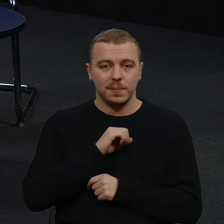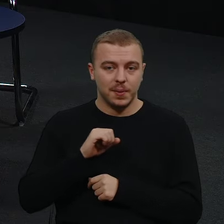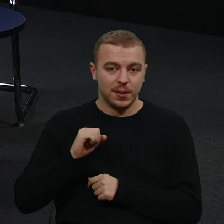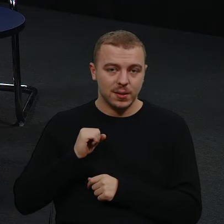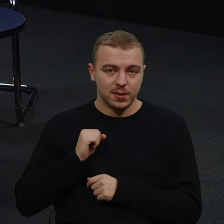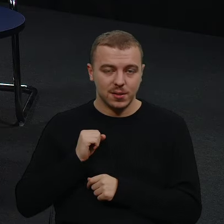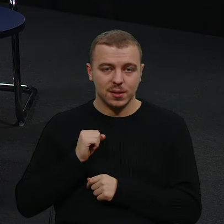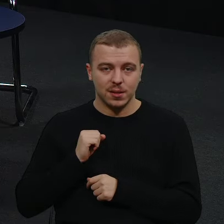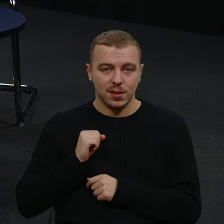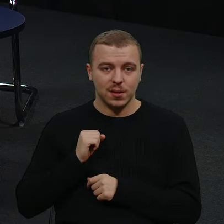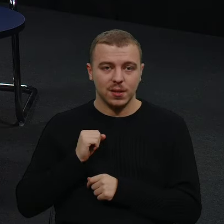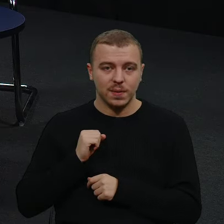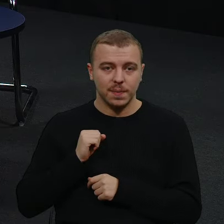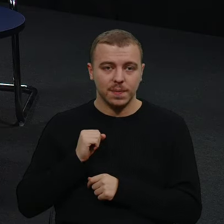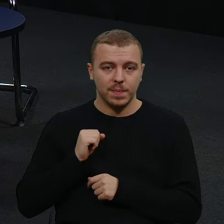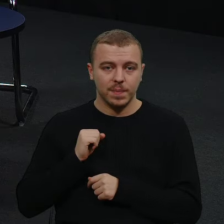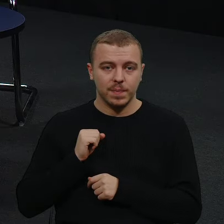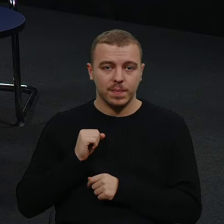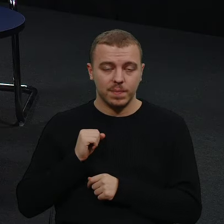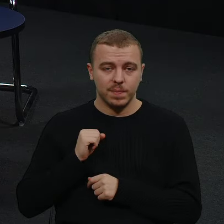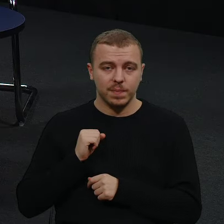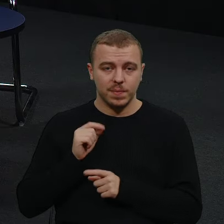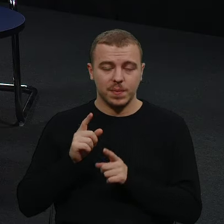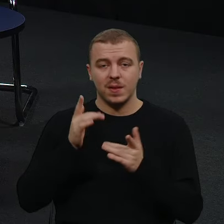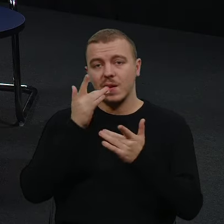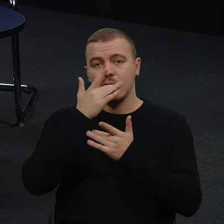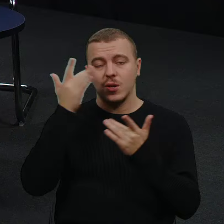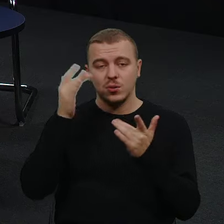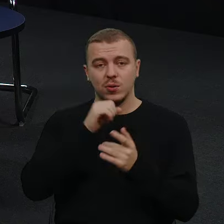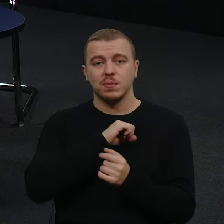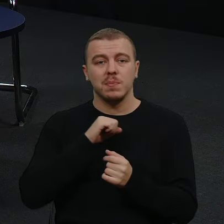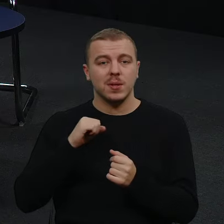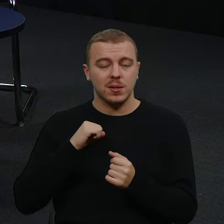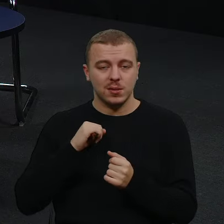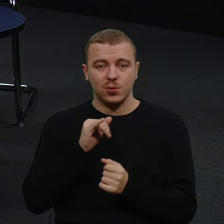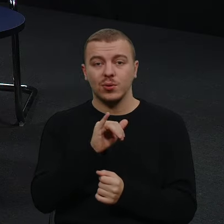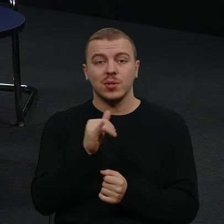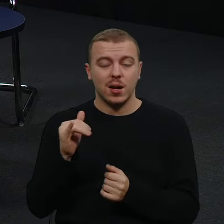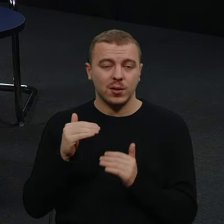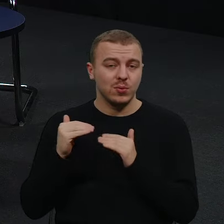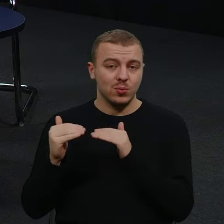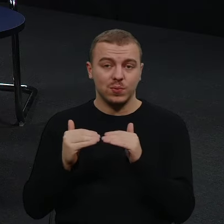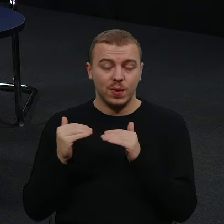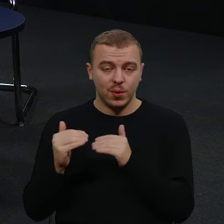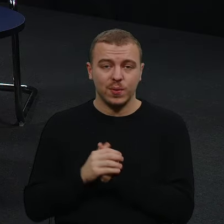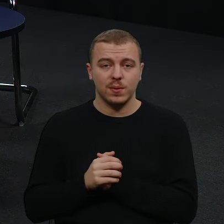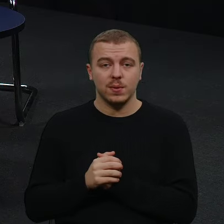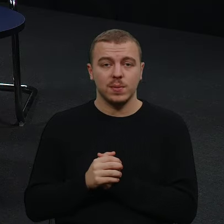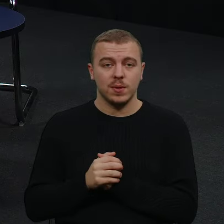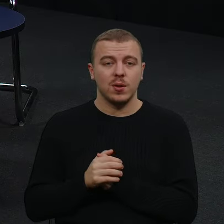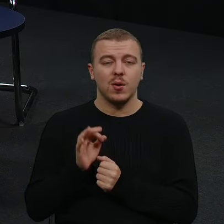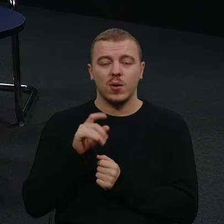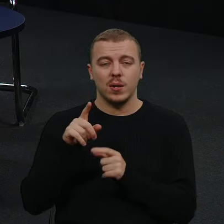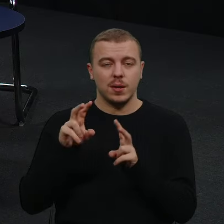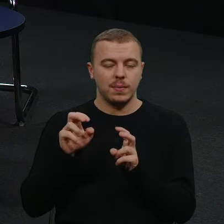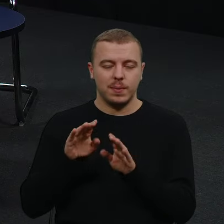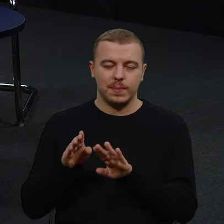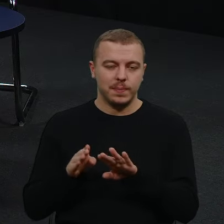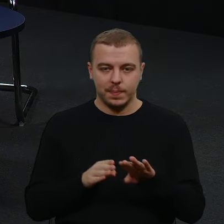medicinos ir viešosios medicinos, reiškia, sąlygų suvienodinimus, nu, apie tai